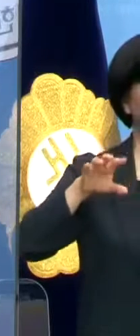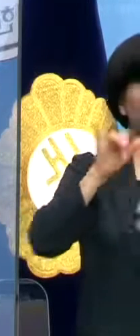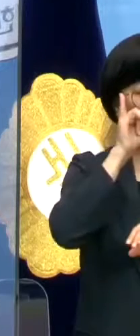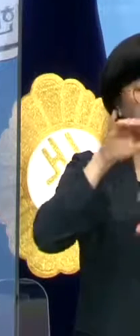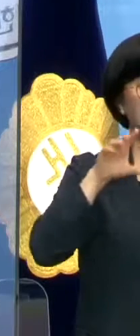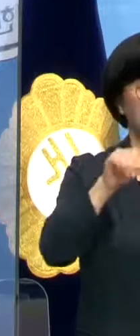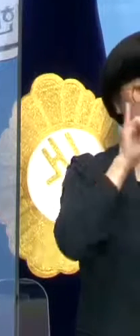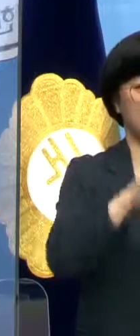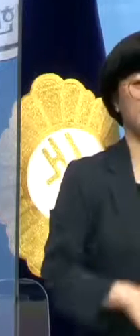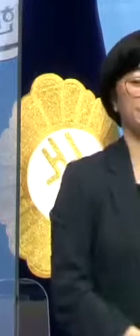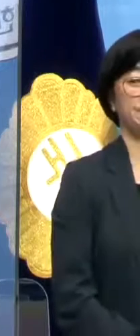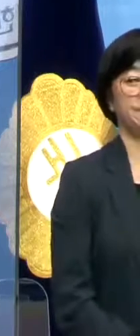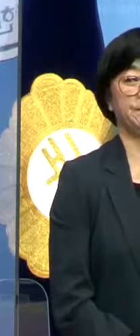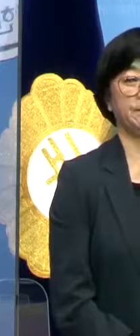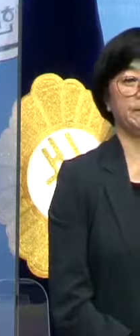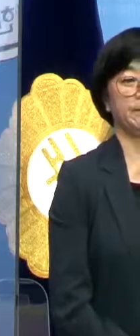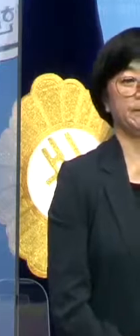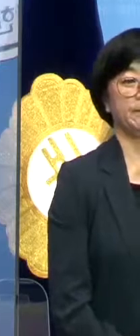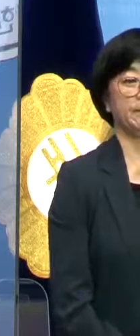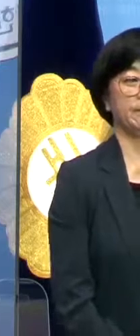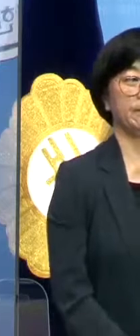나오고 있는 상황입니다